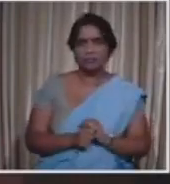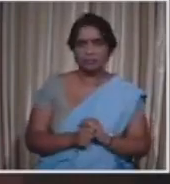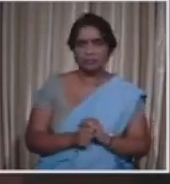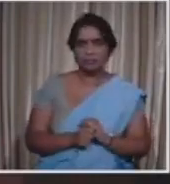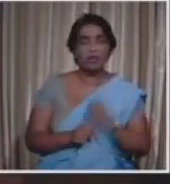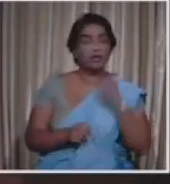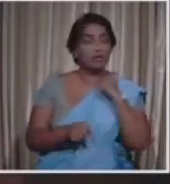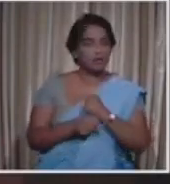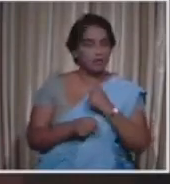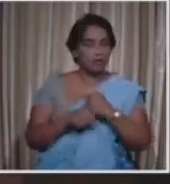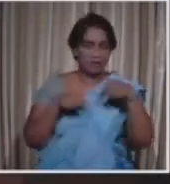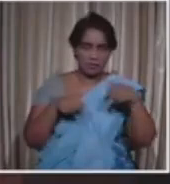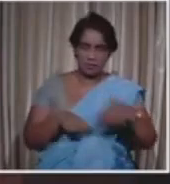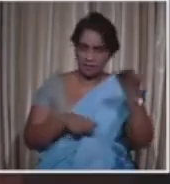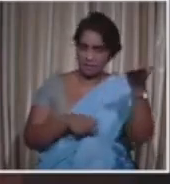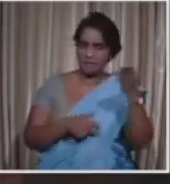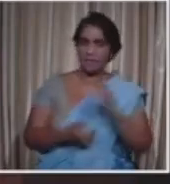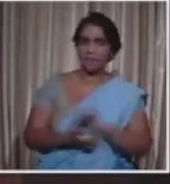රජයක් හද තියෙන